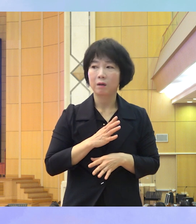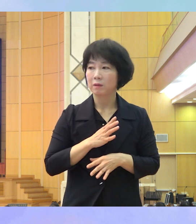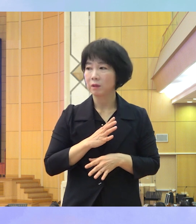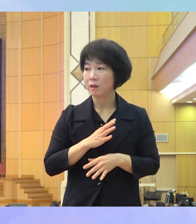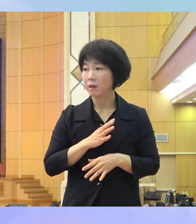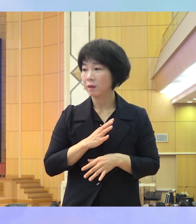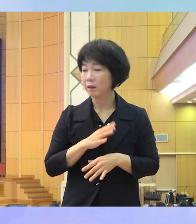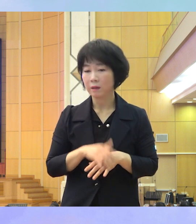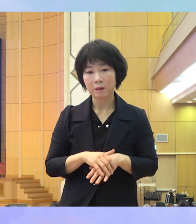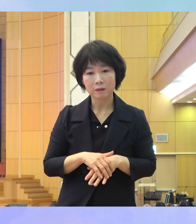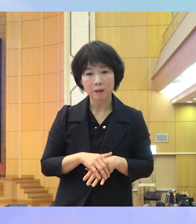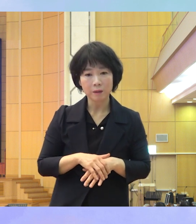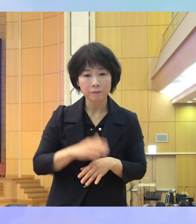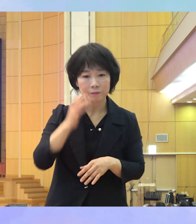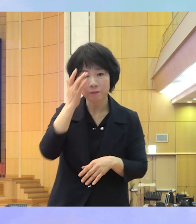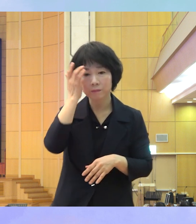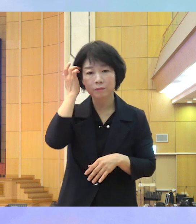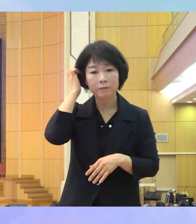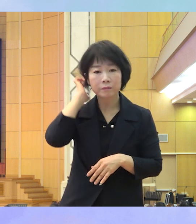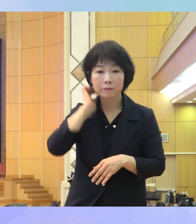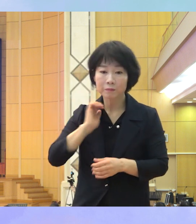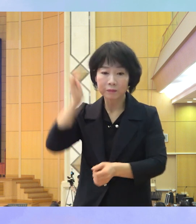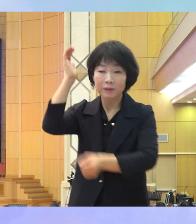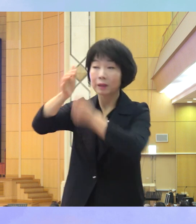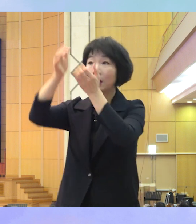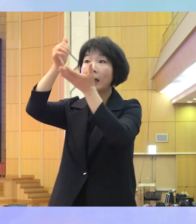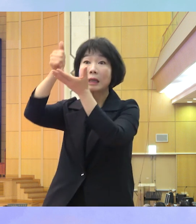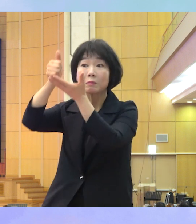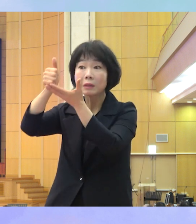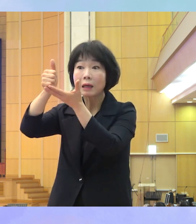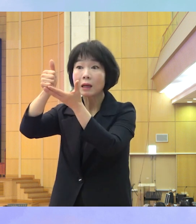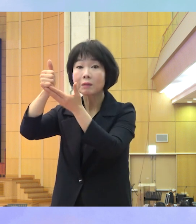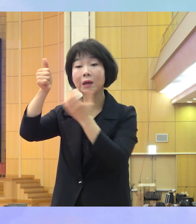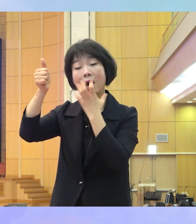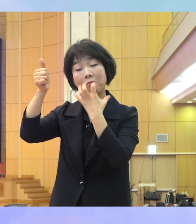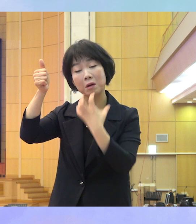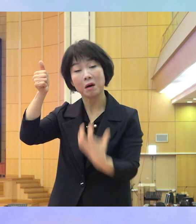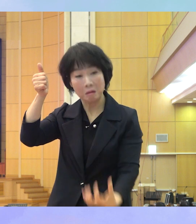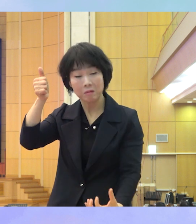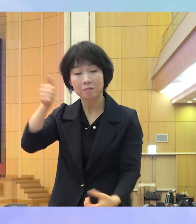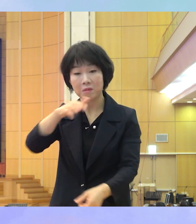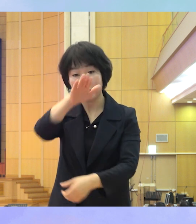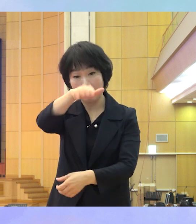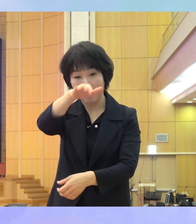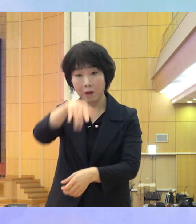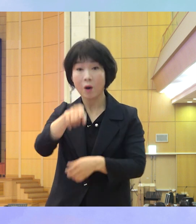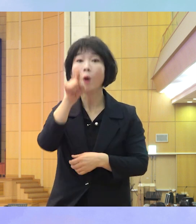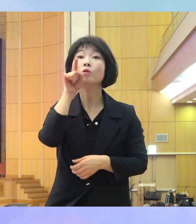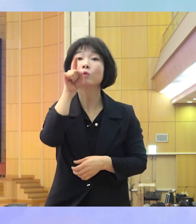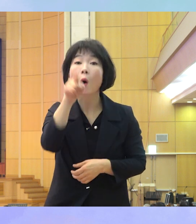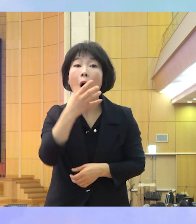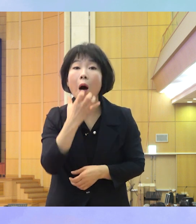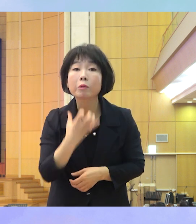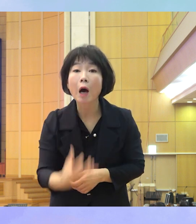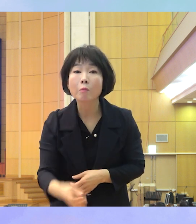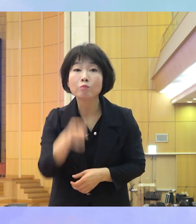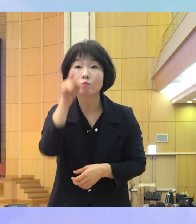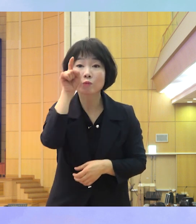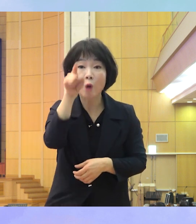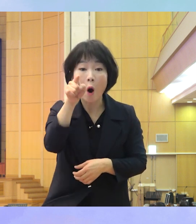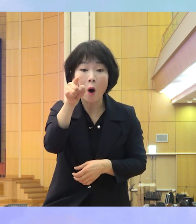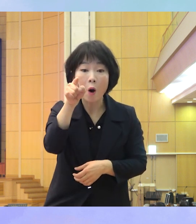설명할게요. 하나님이 아브라함에게 아브라함아 너는